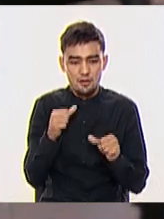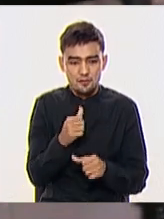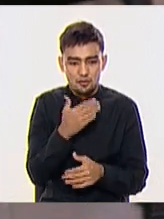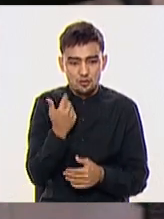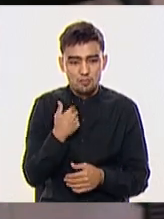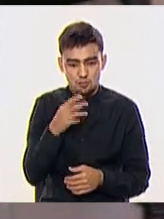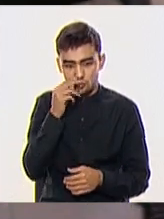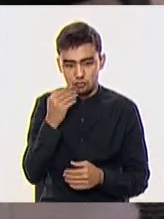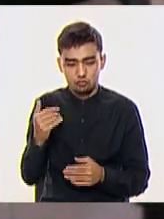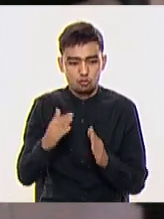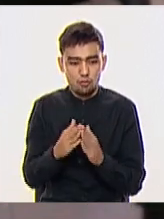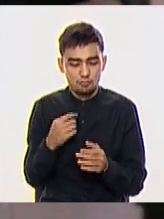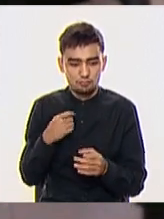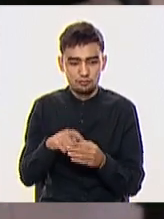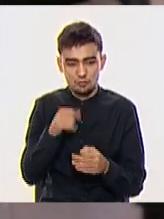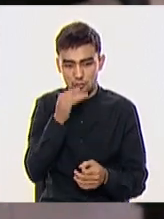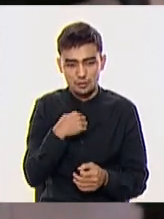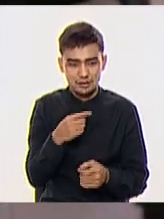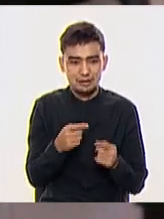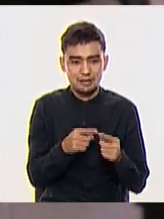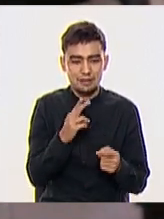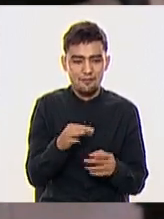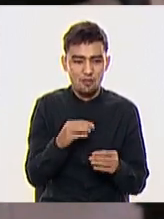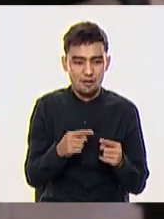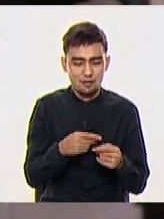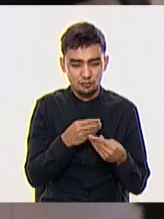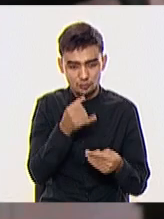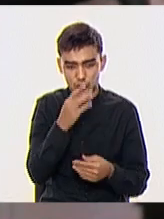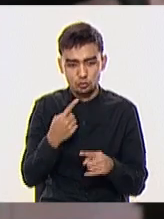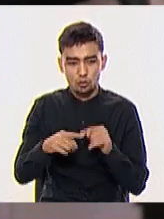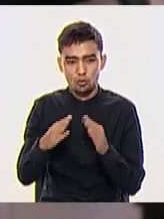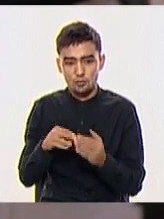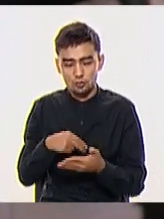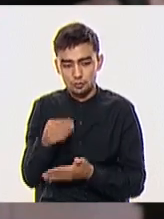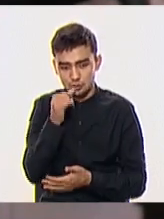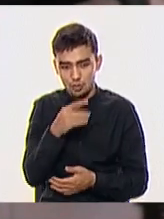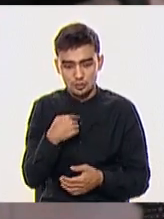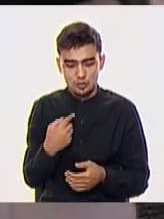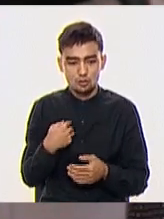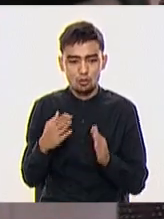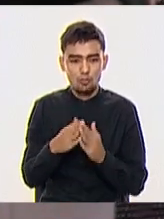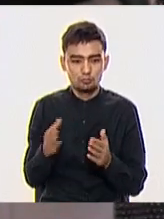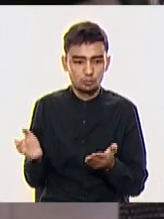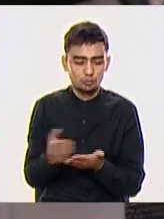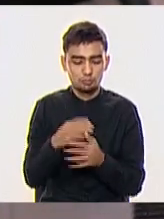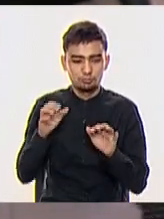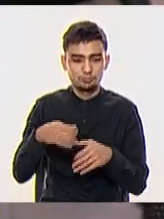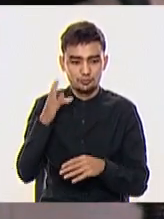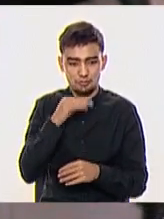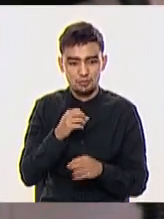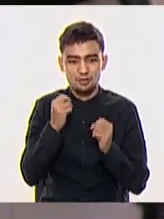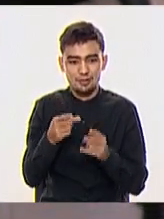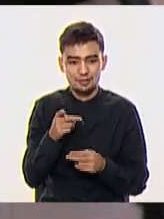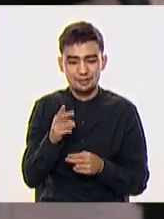мен күйеуімнің үйінде тұра алмаймын, пәтерімді жалға бере алмаймын, басқа үй сатып ала алмаймын. Ондай жағдайда мені үйден шығарып, пәтерді қайтарып алады. Мұның